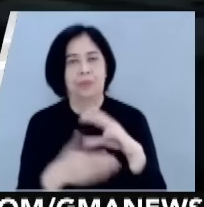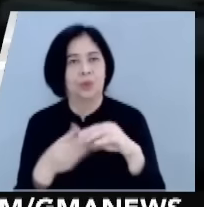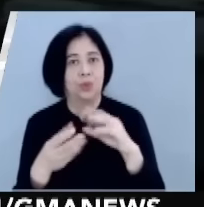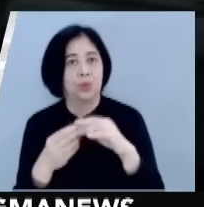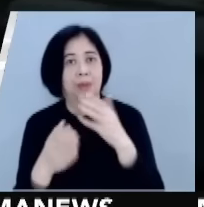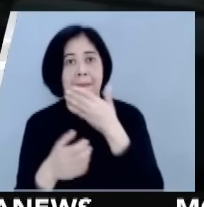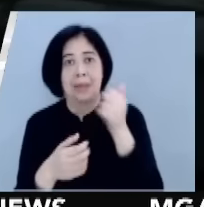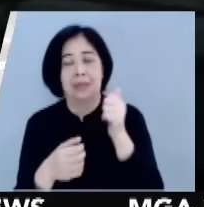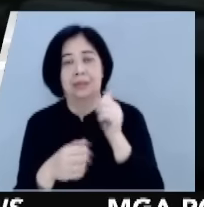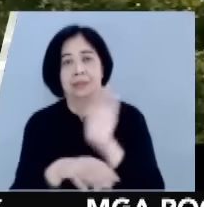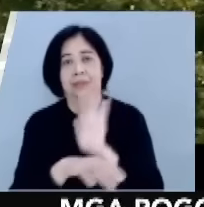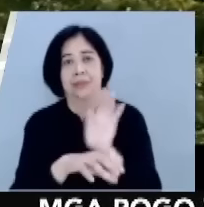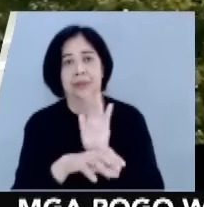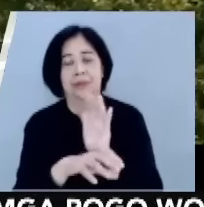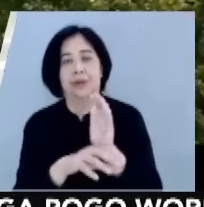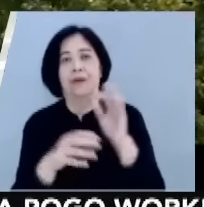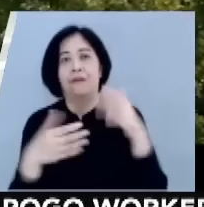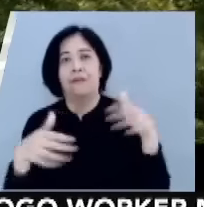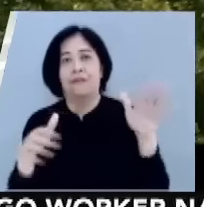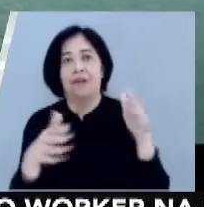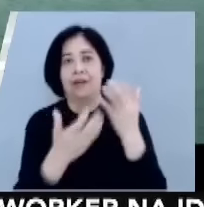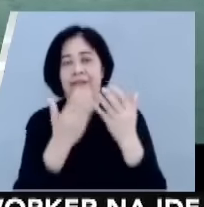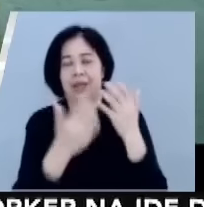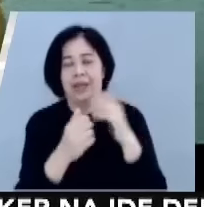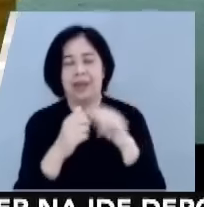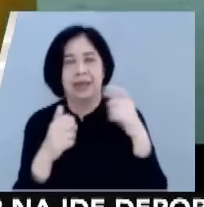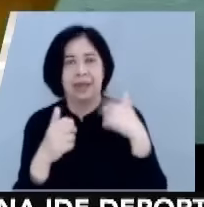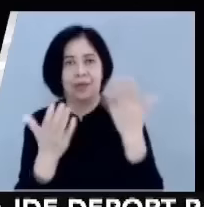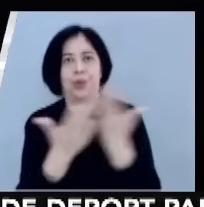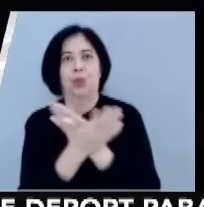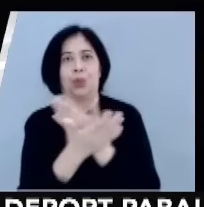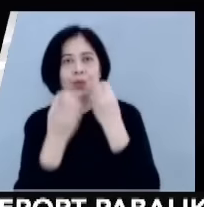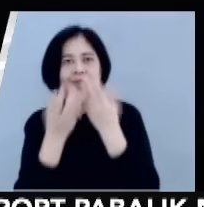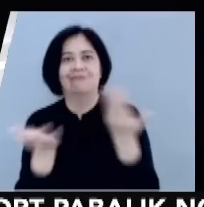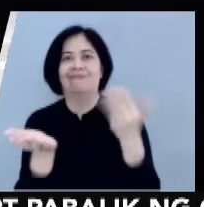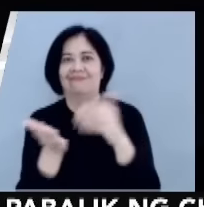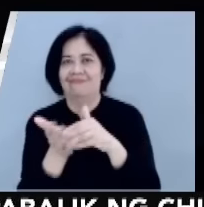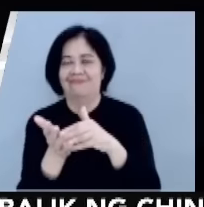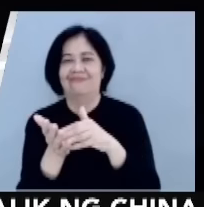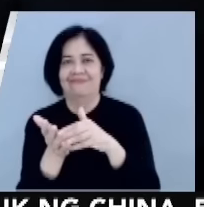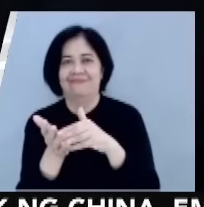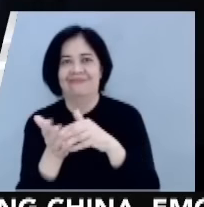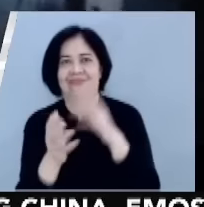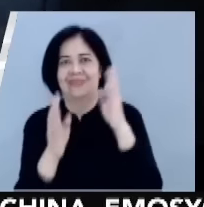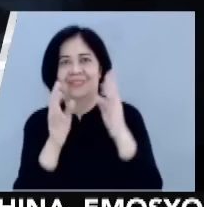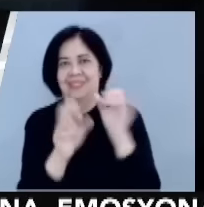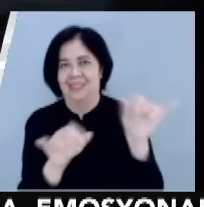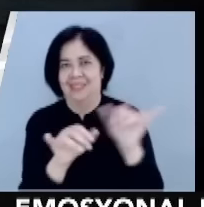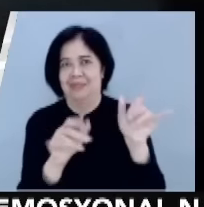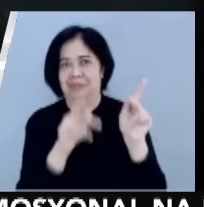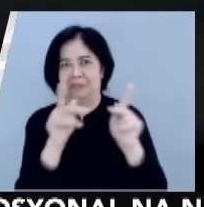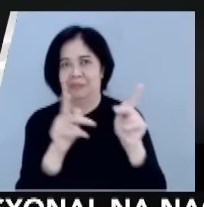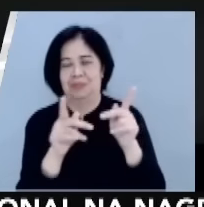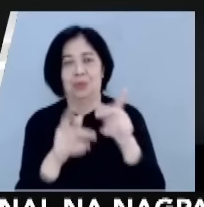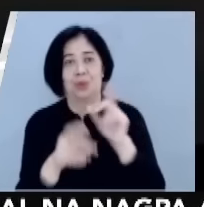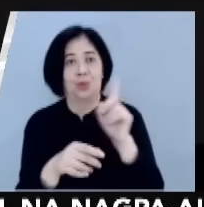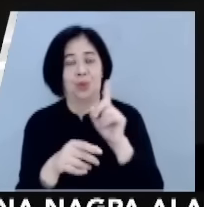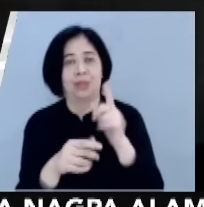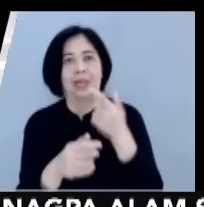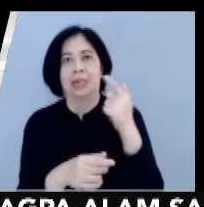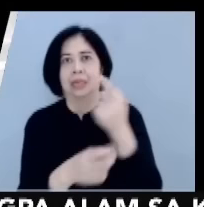Picture na Firefly, may bagong handog ngayong Kapaskuhan ang creators nito. Yan ang Green Bones